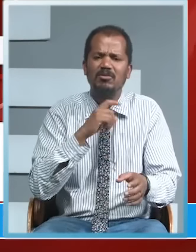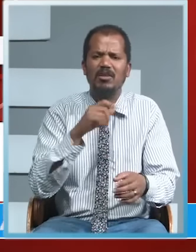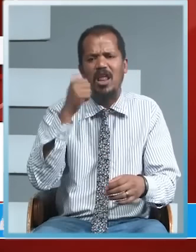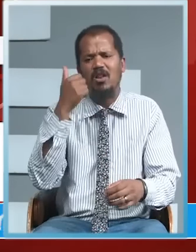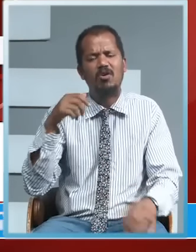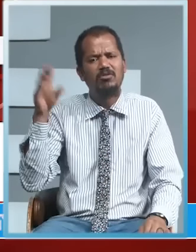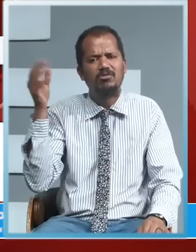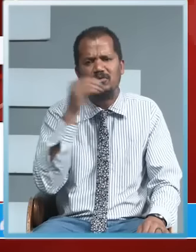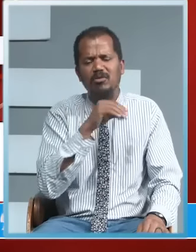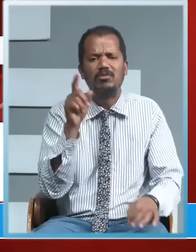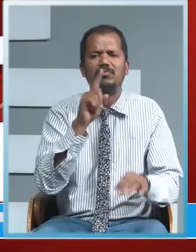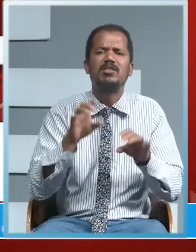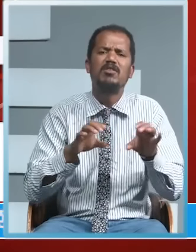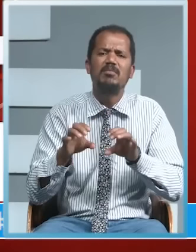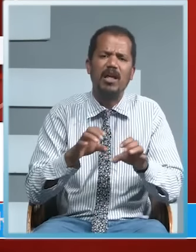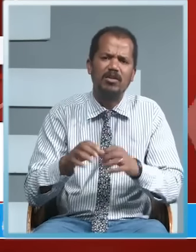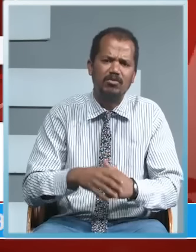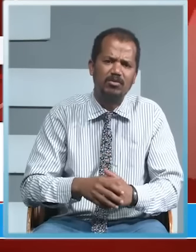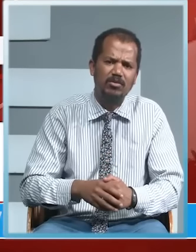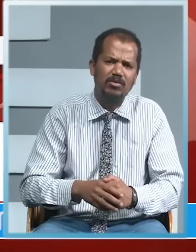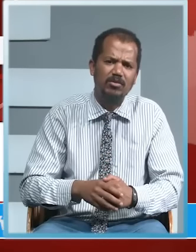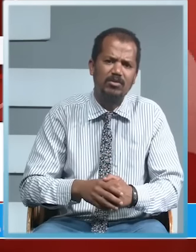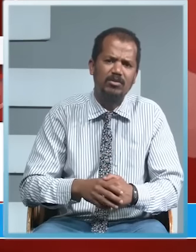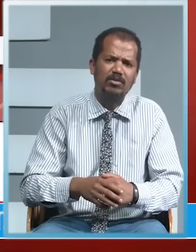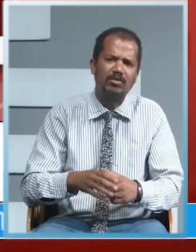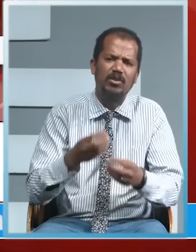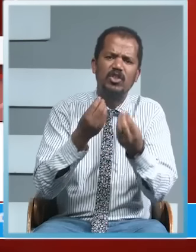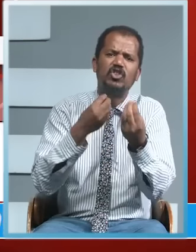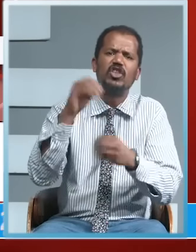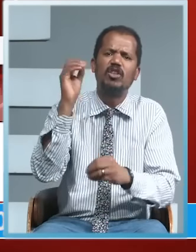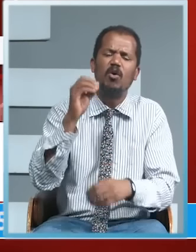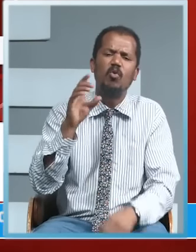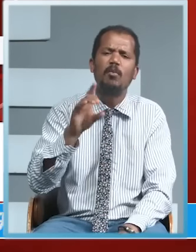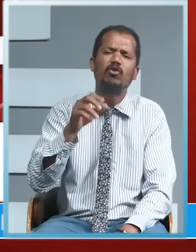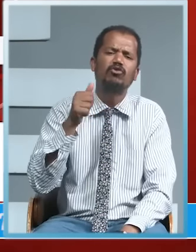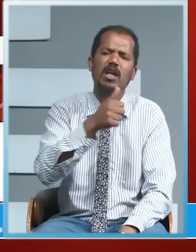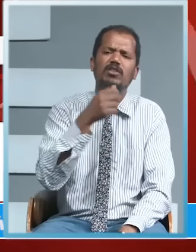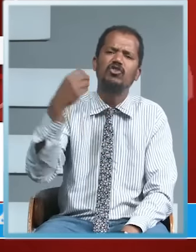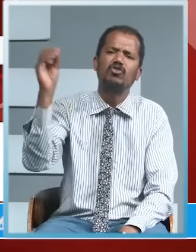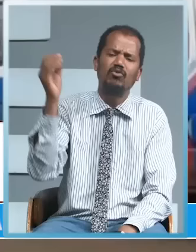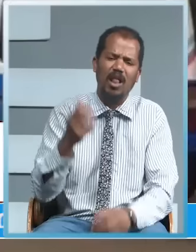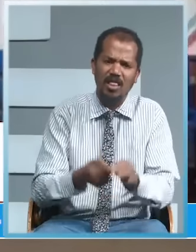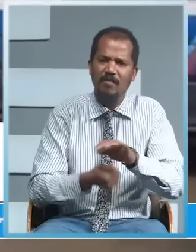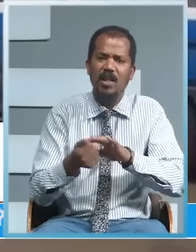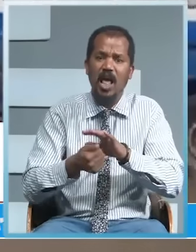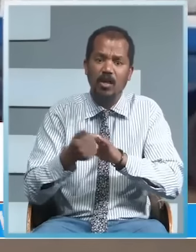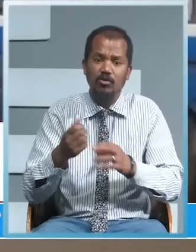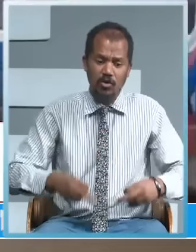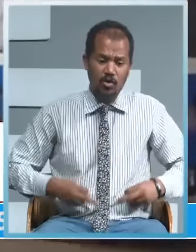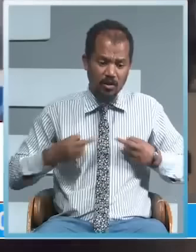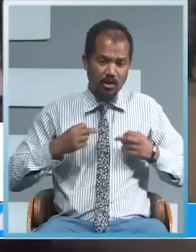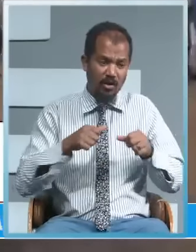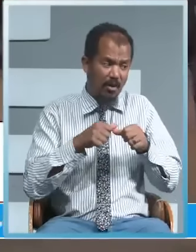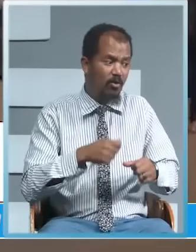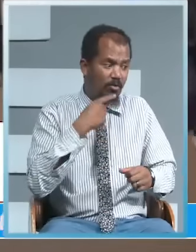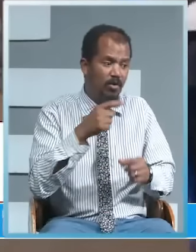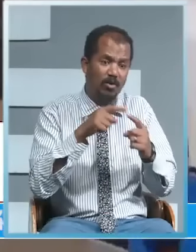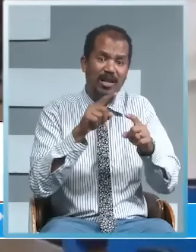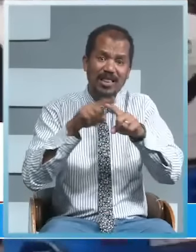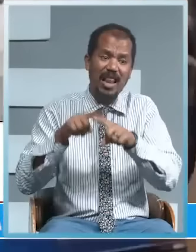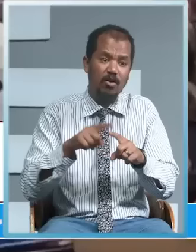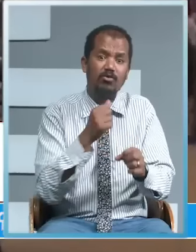የሚበሉት። ምንድን ነው የሚያደርጉት? ሽታ ይበሉታል እዛው ኮሚቴዎች ማለት ነው። ተፈናቃዮቹ ህይወታቸውን ለማቆየት ብለው